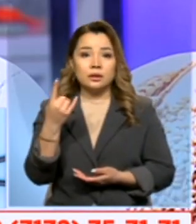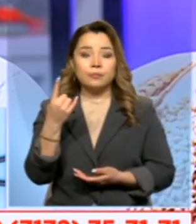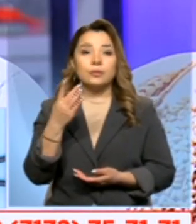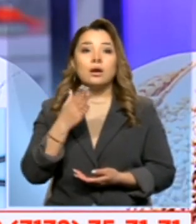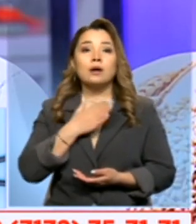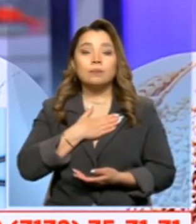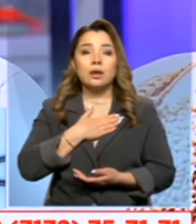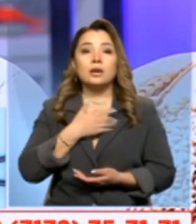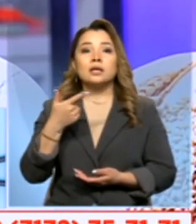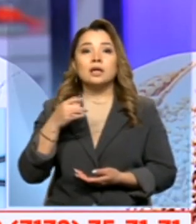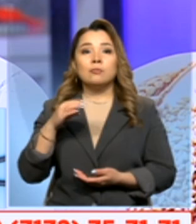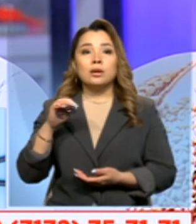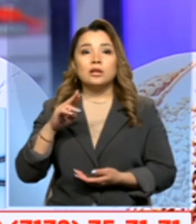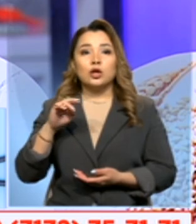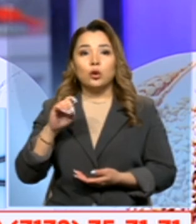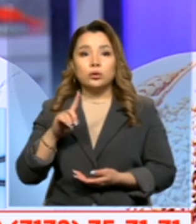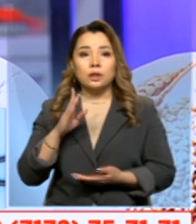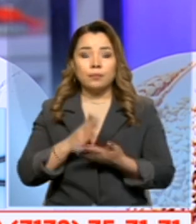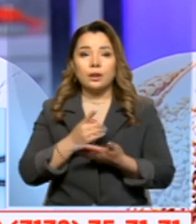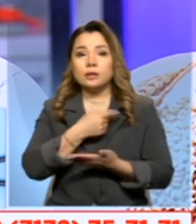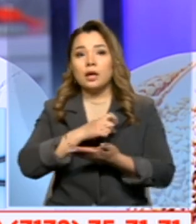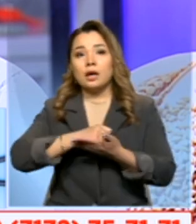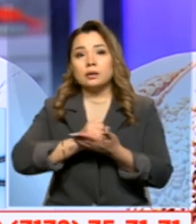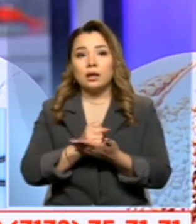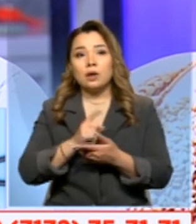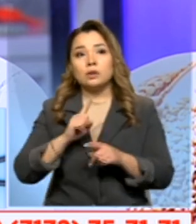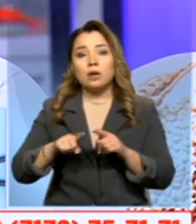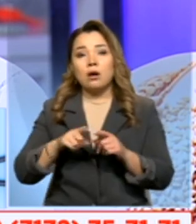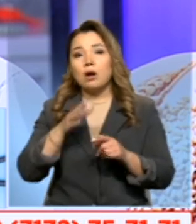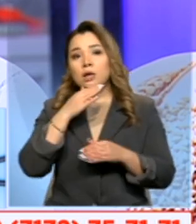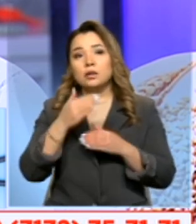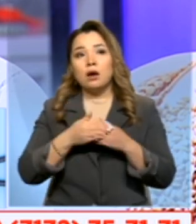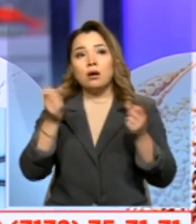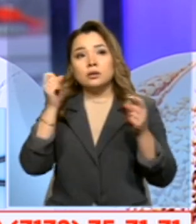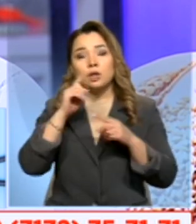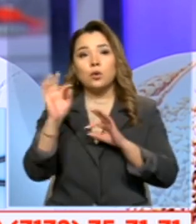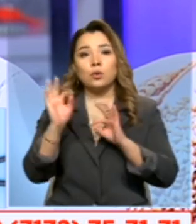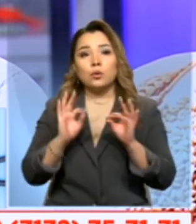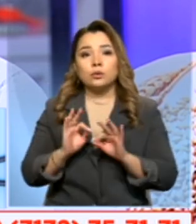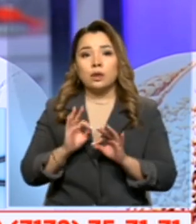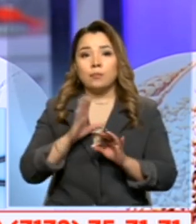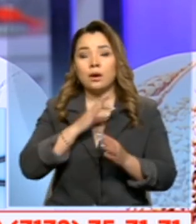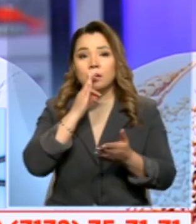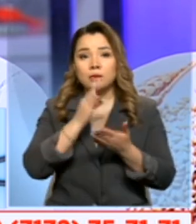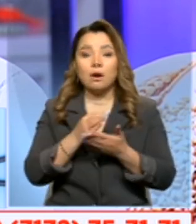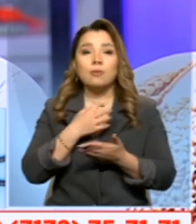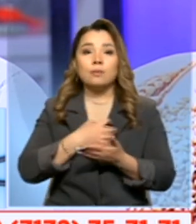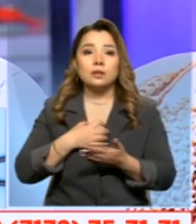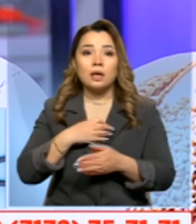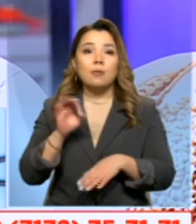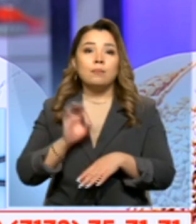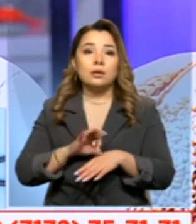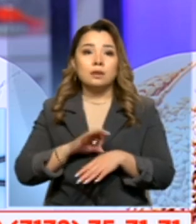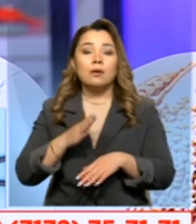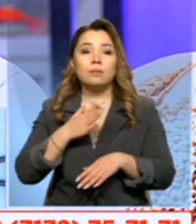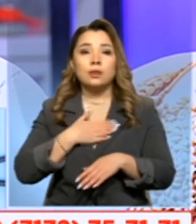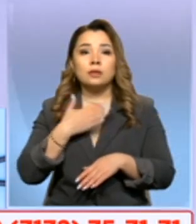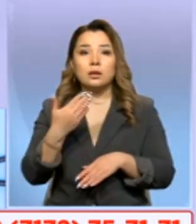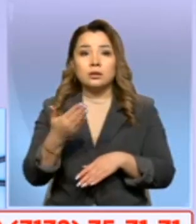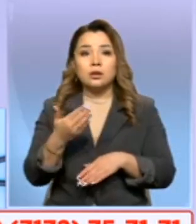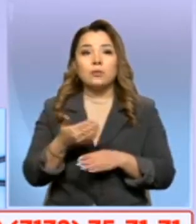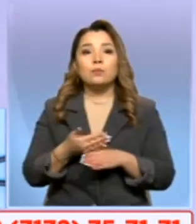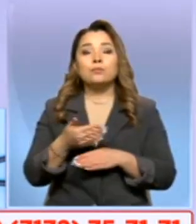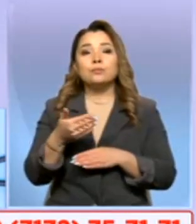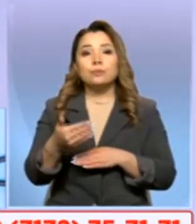Менде осы гипотиреоз диагнозы жақын арада анықталған, осы күз кезінде. А негізгі симптомдары мен өзім